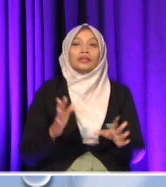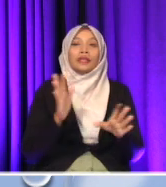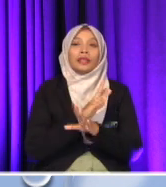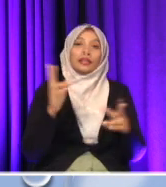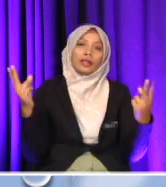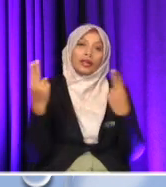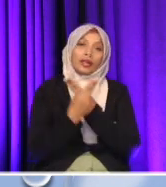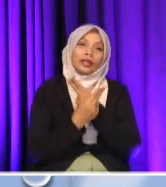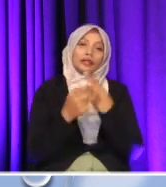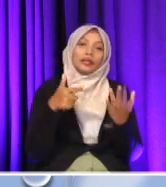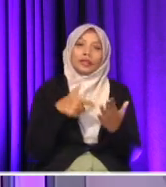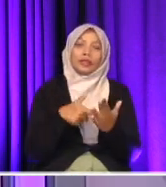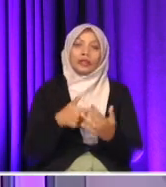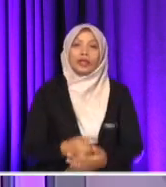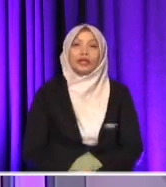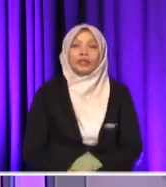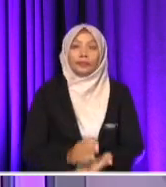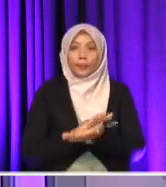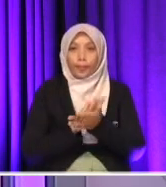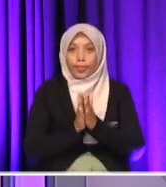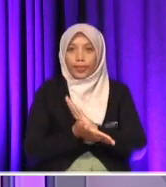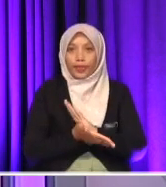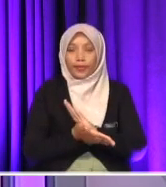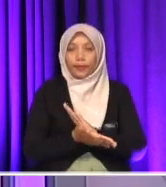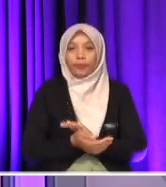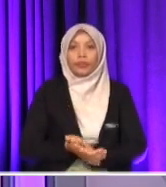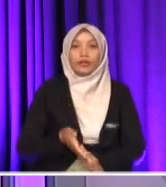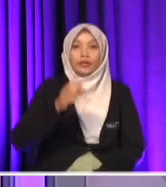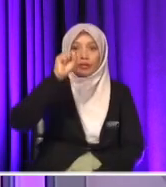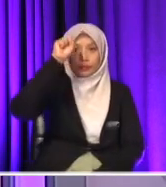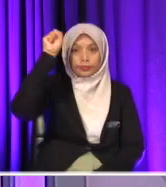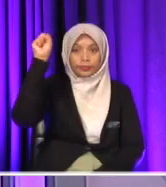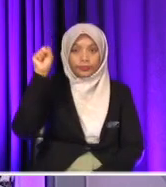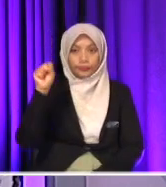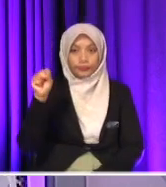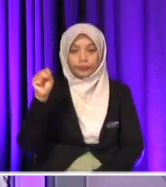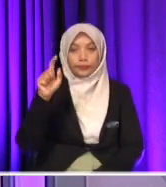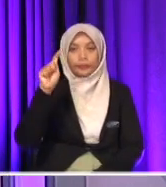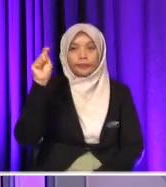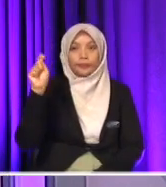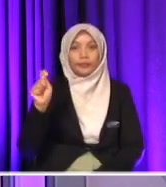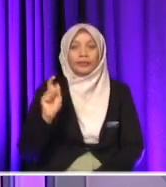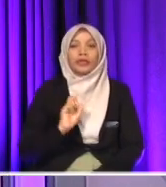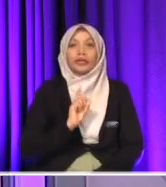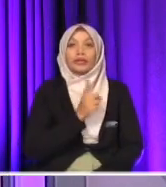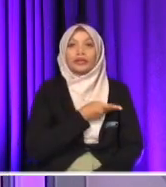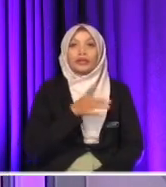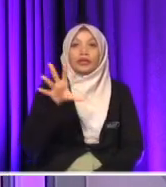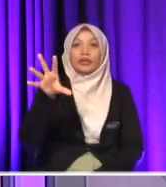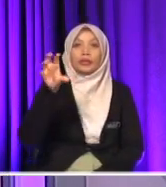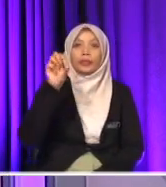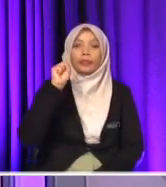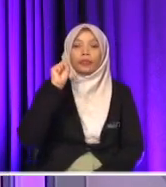halangan-halangan lagi pun. Okey, so seterusnya kalau soalan nak tanya, voltan aktif, saya kata kita ambil dulu. Kita nak cari voltan. Kalau